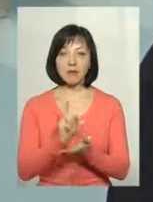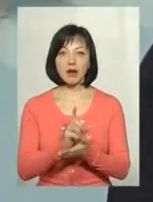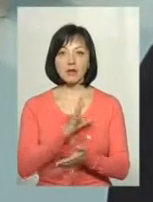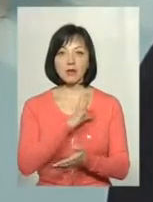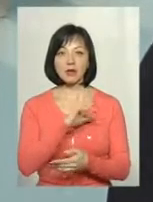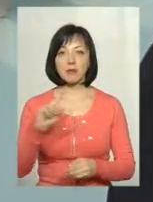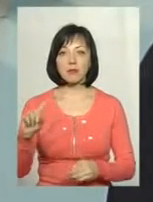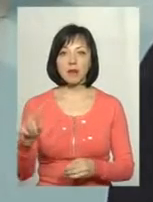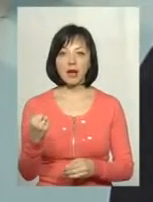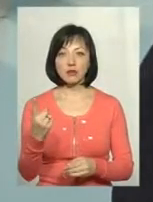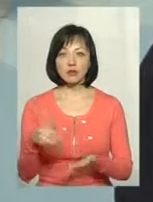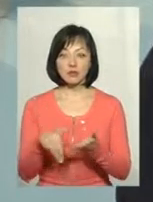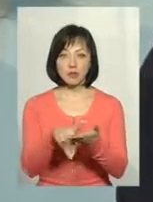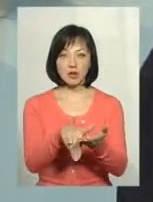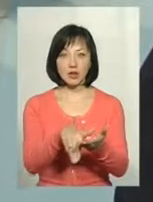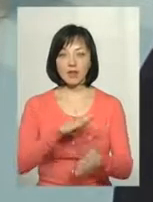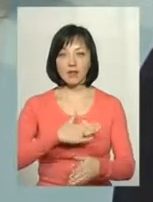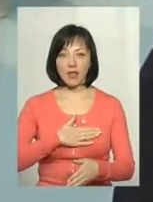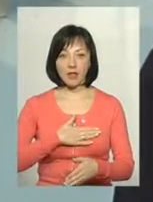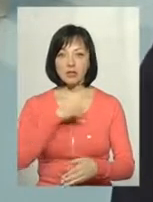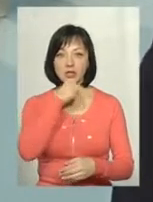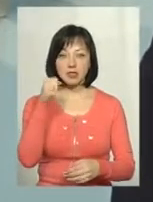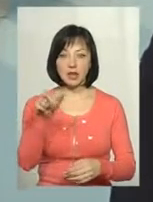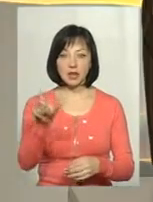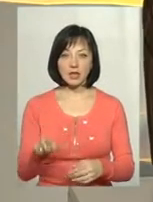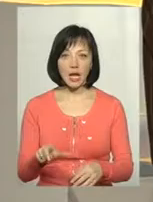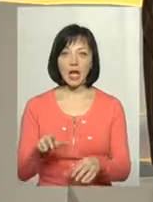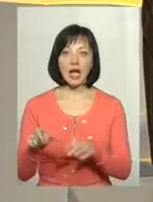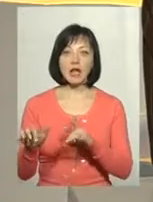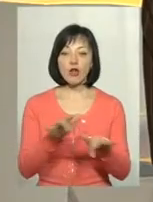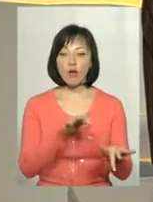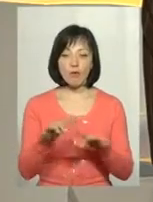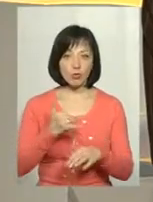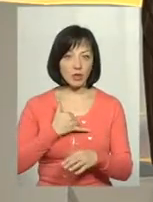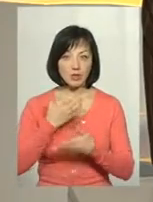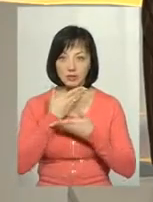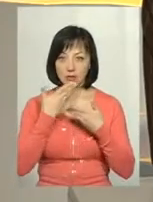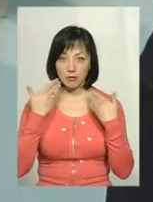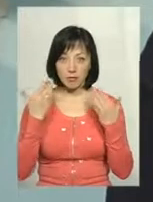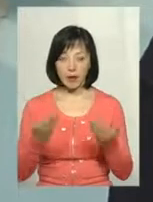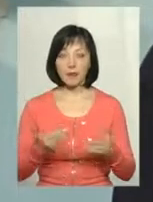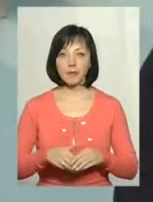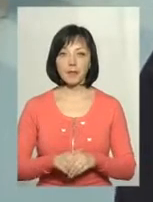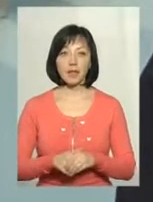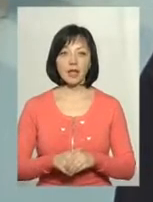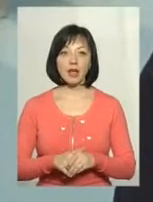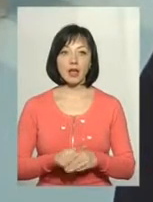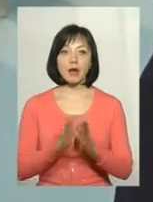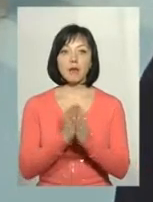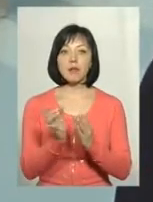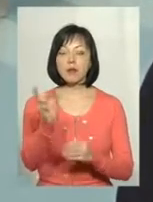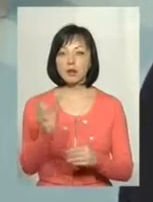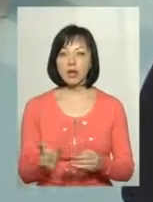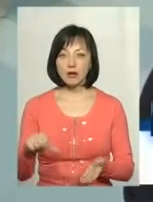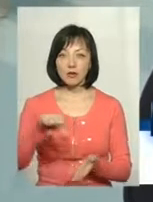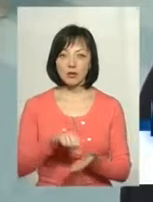бути першою правою рукою в нашого старости, тому що діловода вже там немає, наприклад, в нашій об'єднаній громаді. Бібліотекар сьогодні має